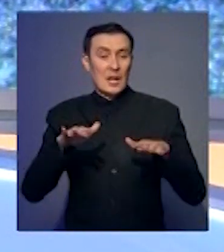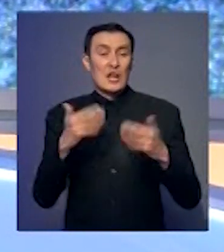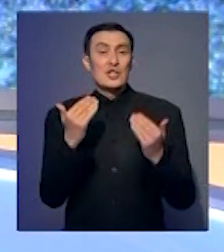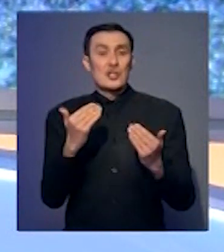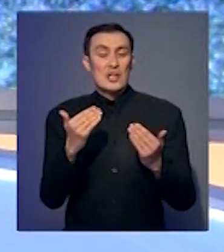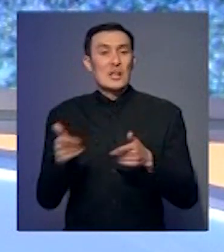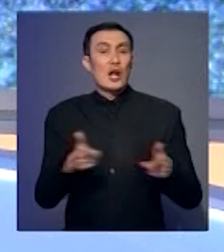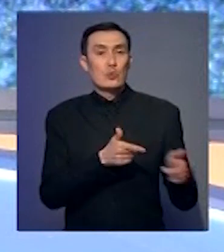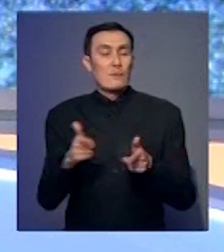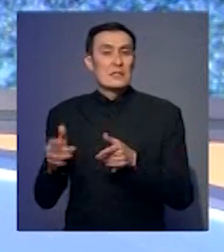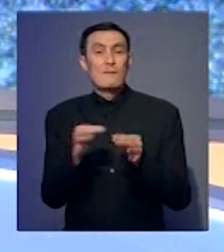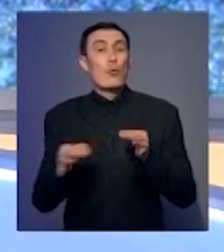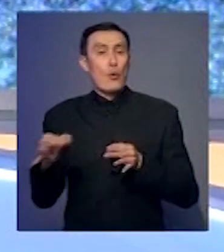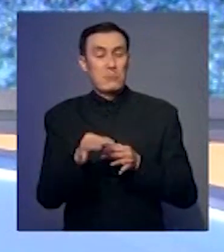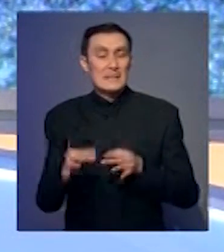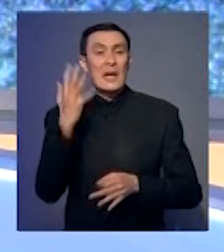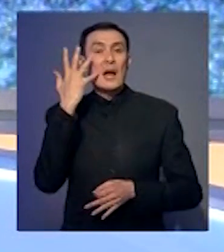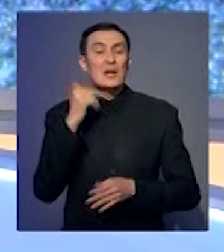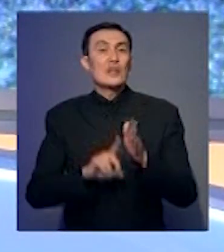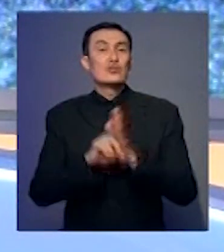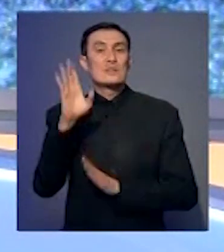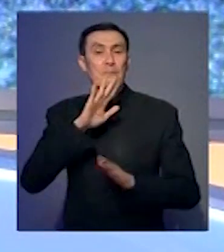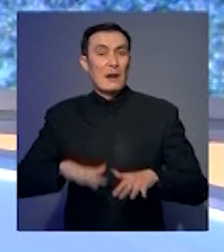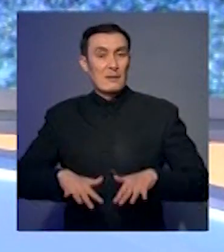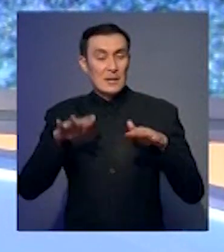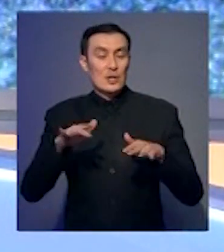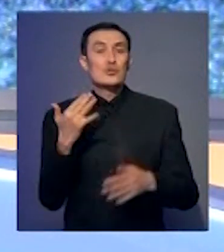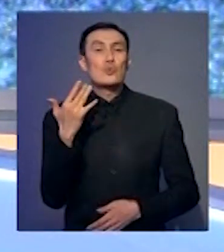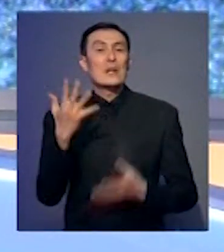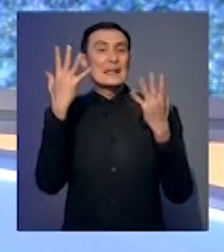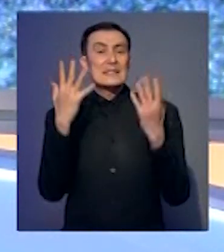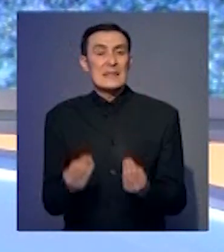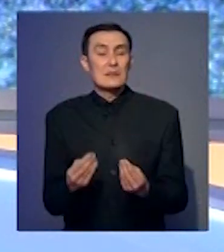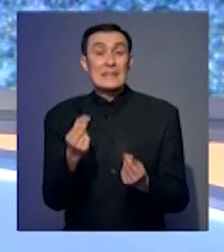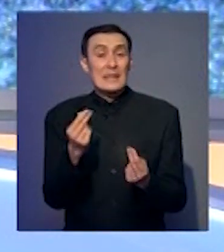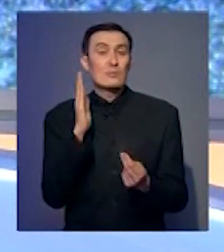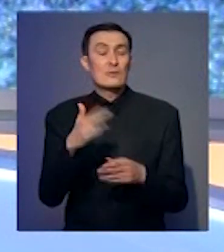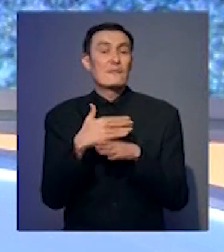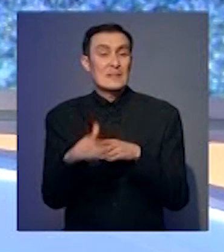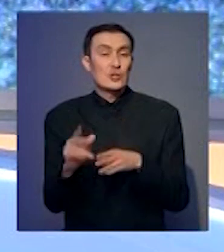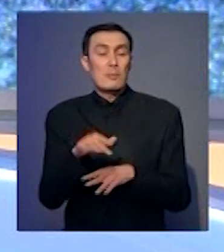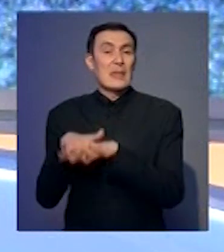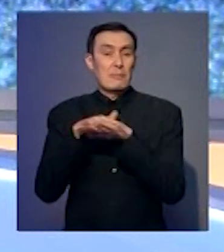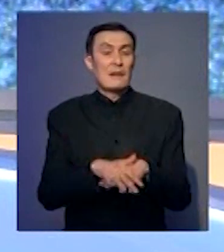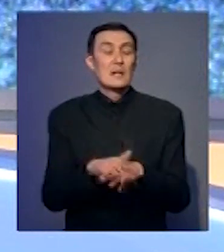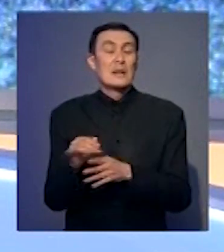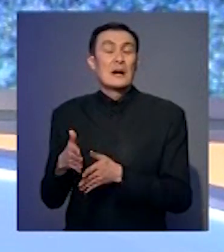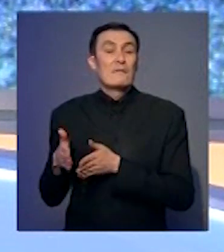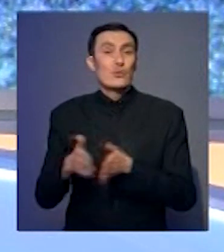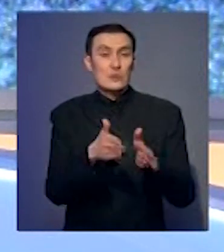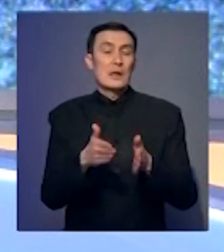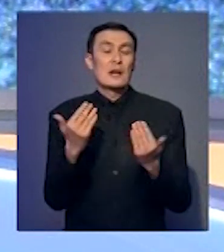К нему сейчас готовится регион. Когда придет большая вода и сколько денег выделено на то, чтобы направить ее в нужное